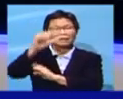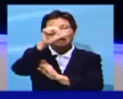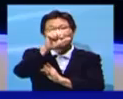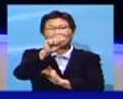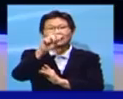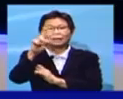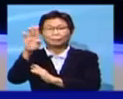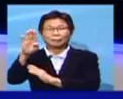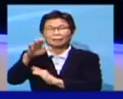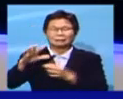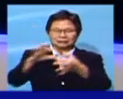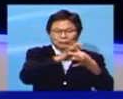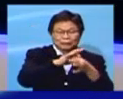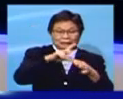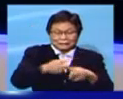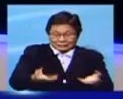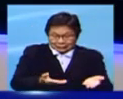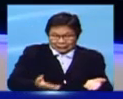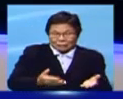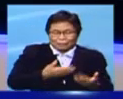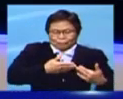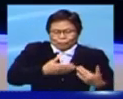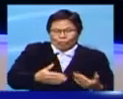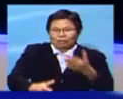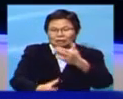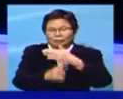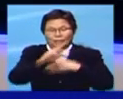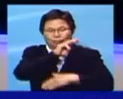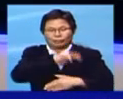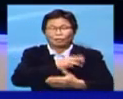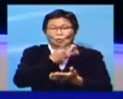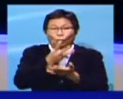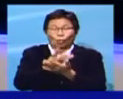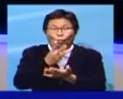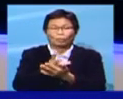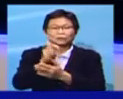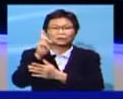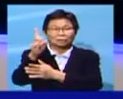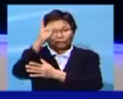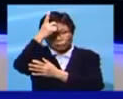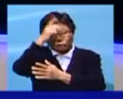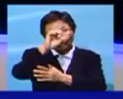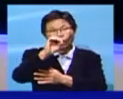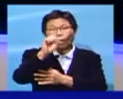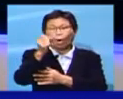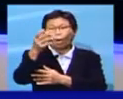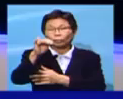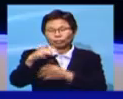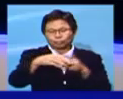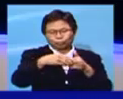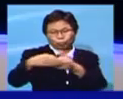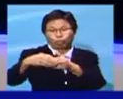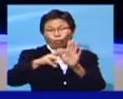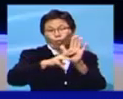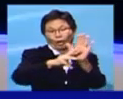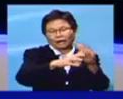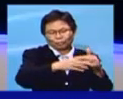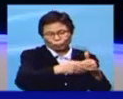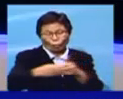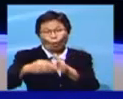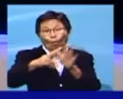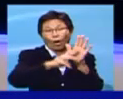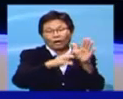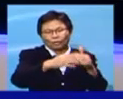rantau ini komitmen tersebut disuarakan timbalan menteri kewangan satu Datuk Wira othman Aziz yang mengetuai delegasi Malaysia ke